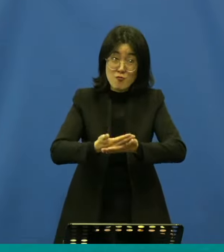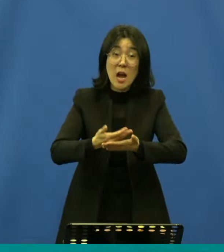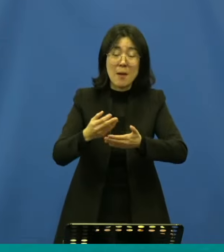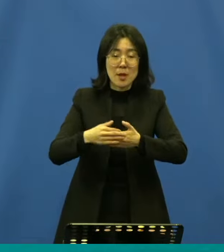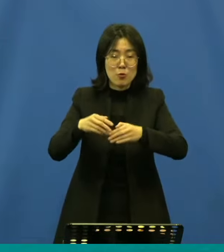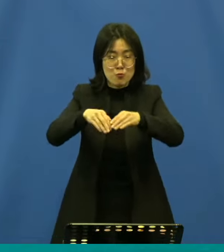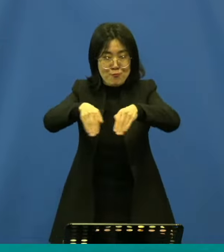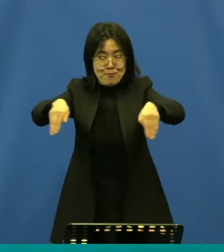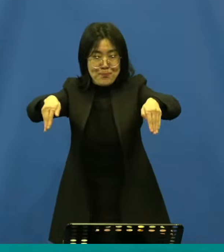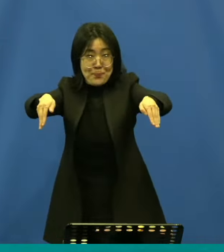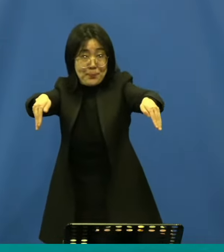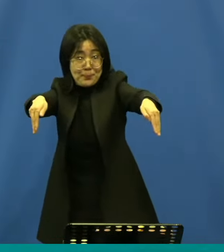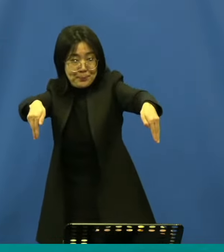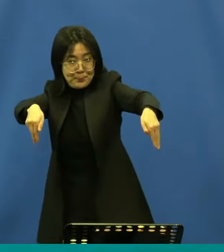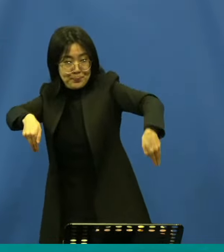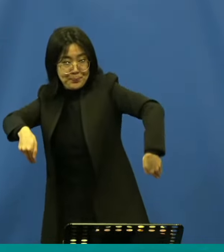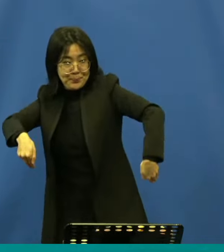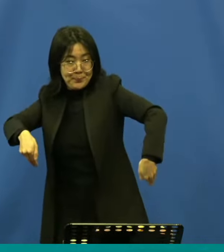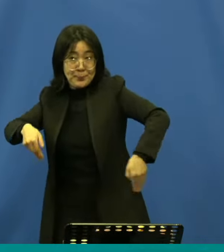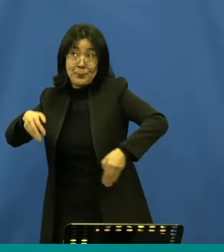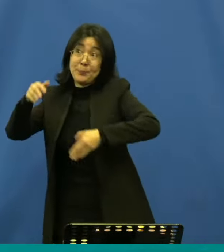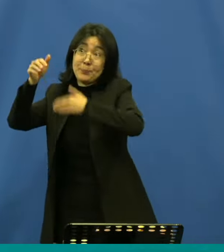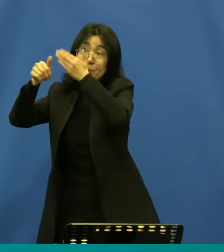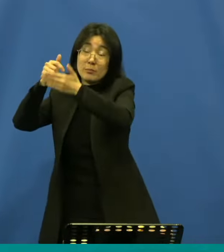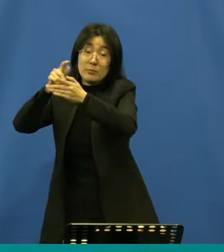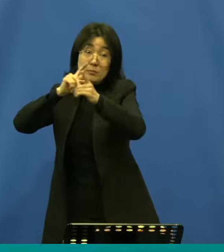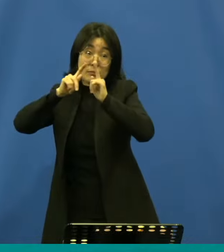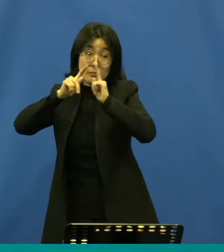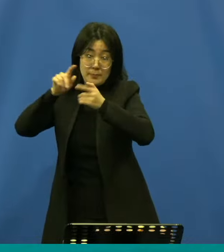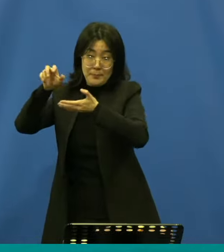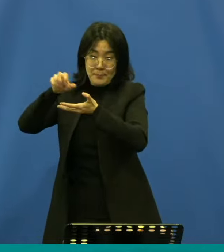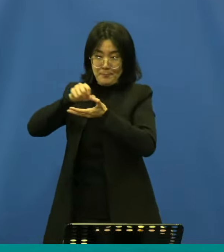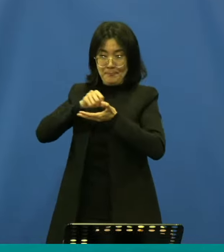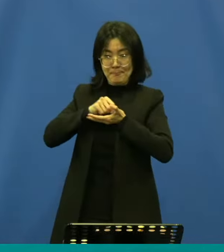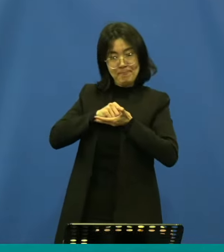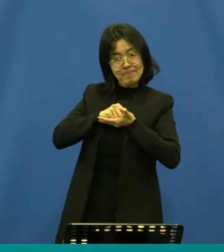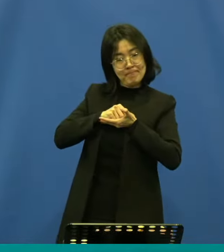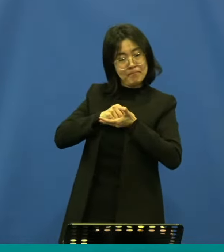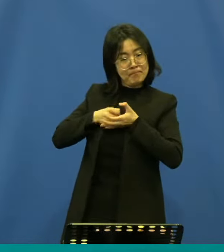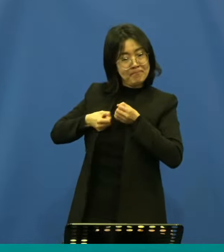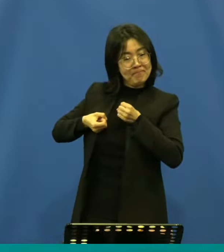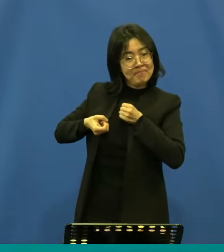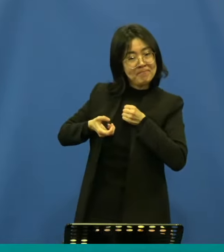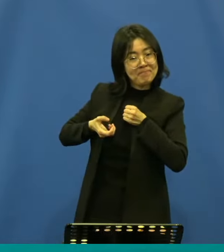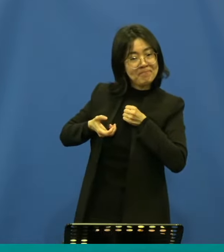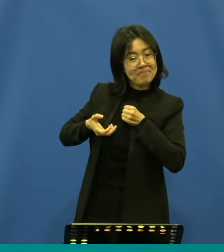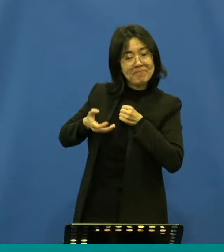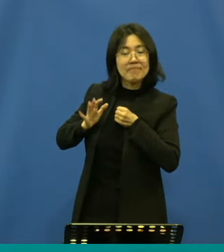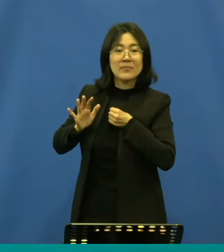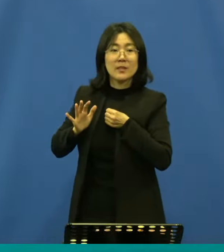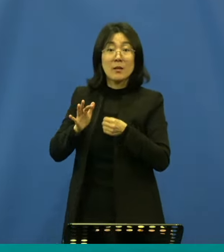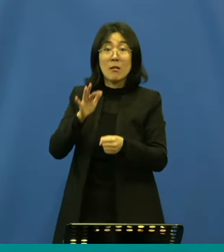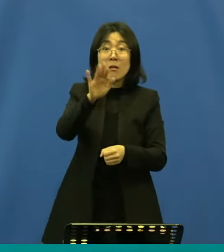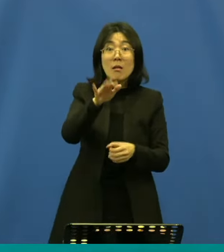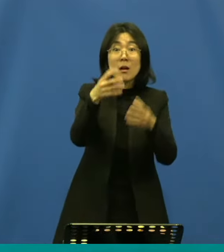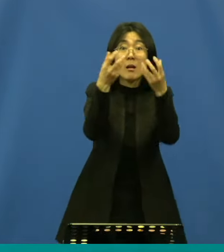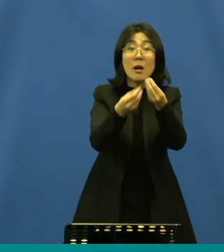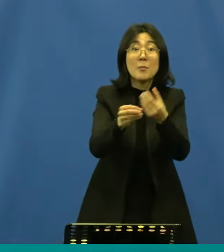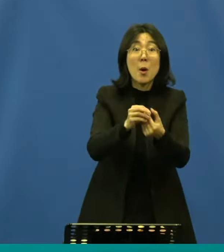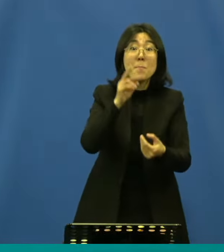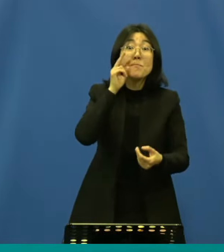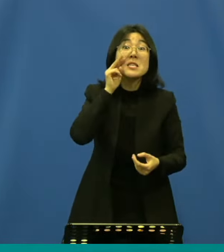되면서 위험해지는 거예요. 지금 트럼프 대통령도 이제 미국 우선주의를 하다 보면 이게 이제 세계